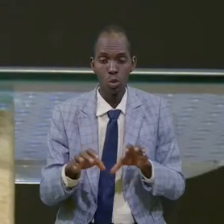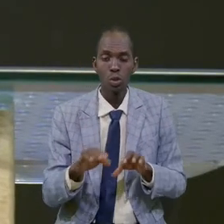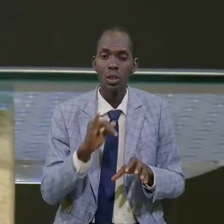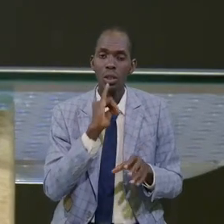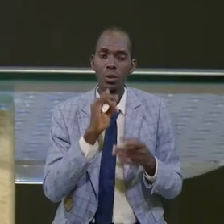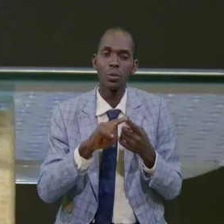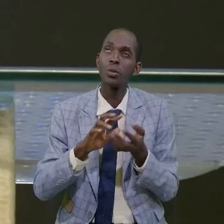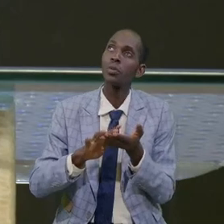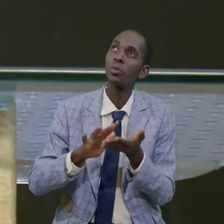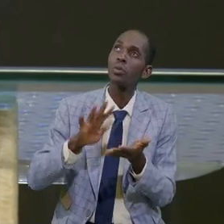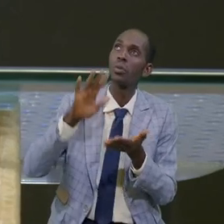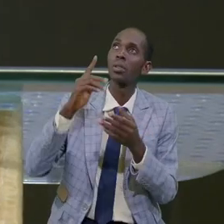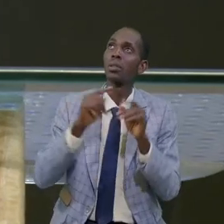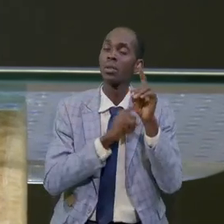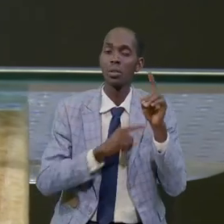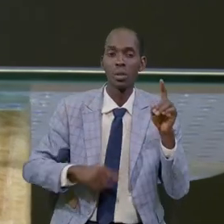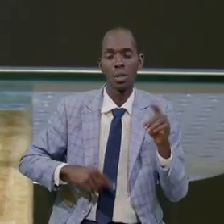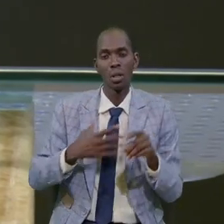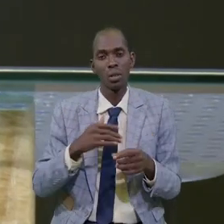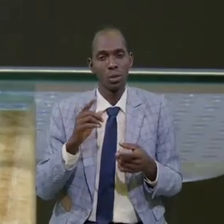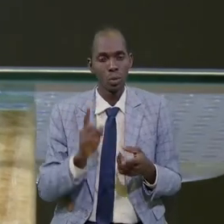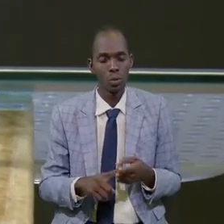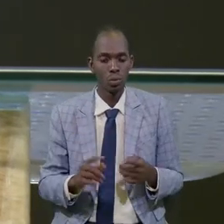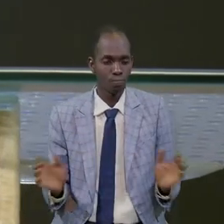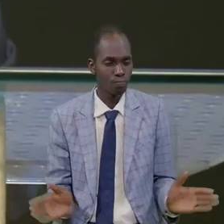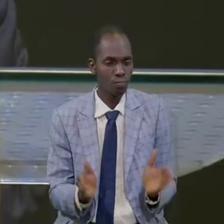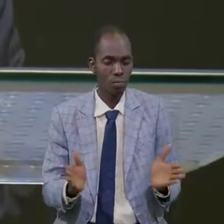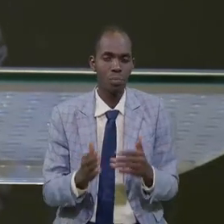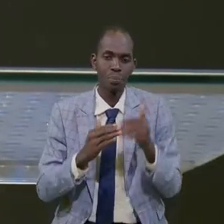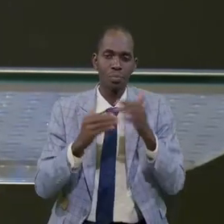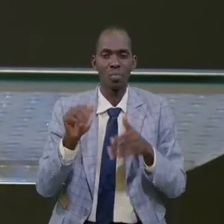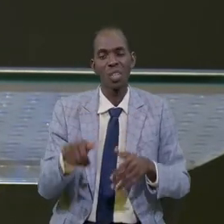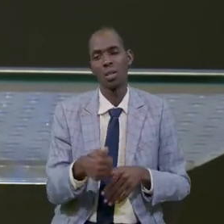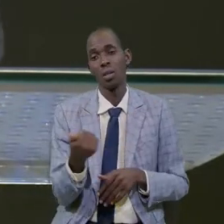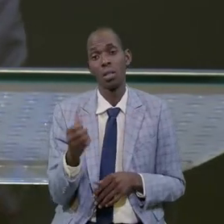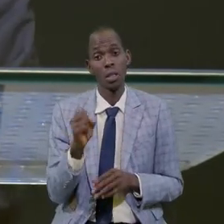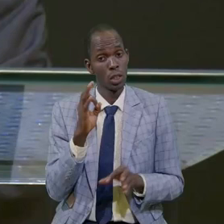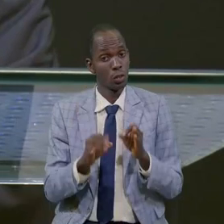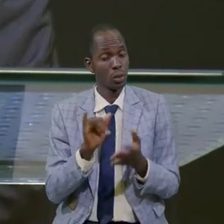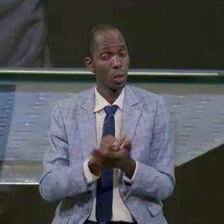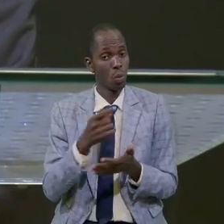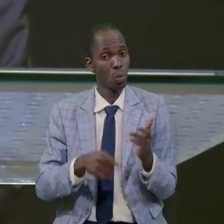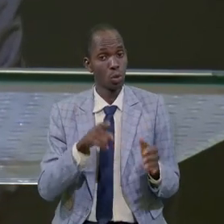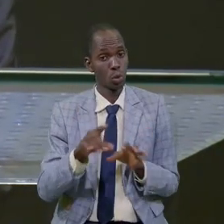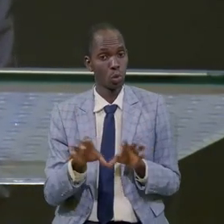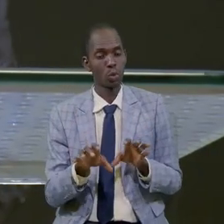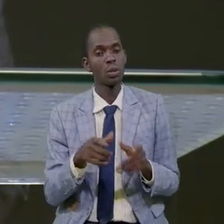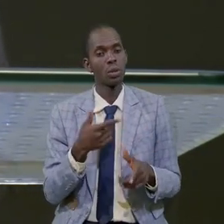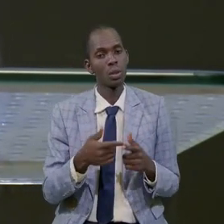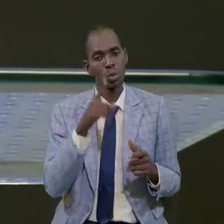pour glorifier le Seigneur et pour édifier les autres. Si c'est le cas, nous devons nous